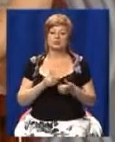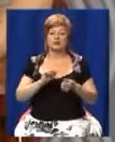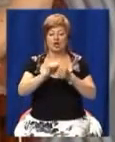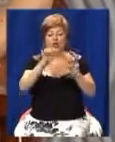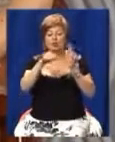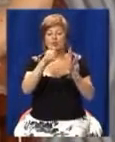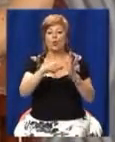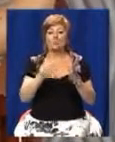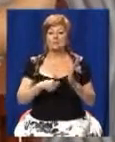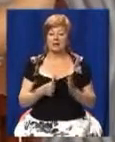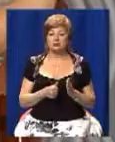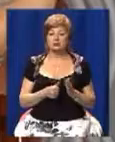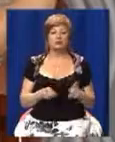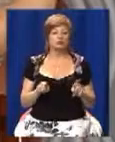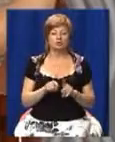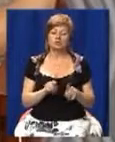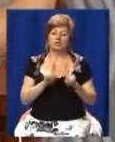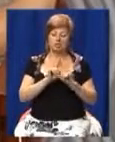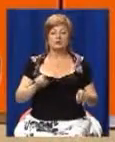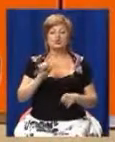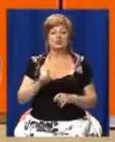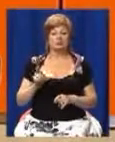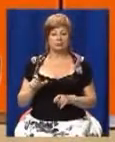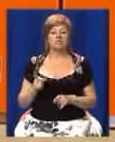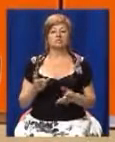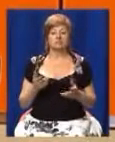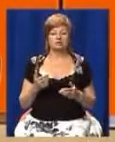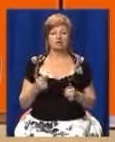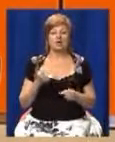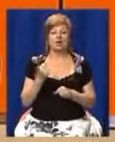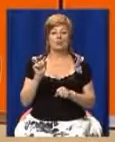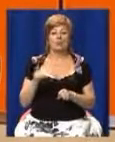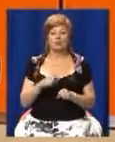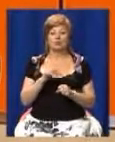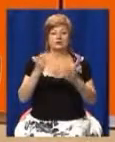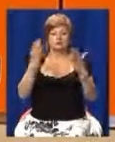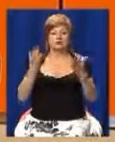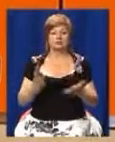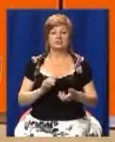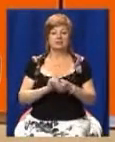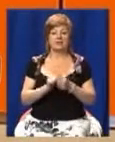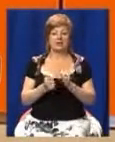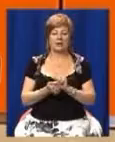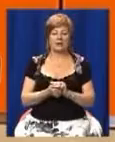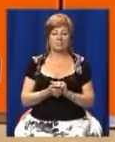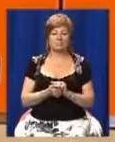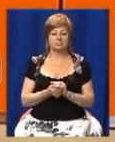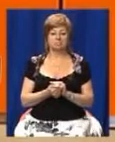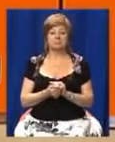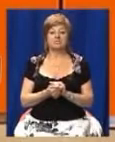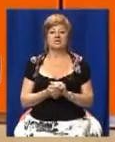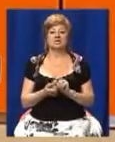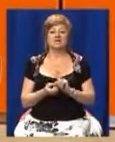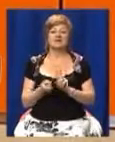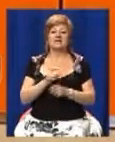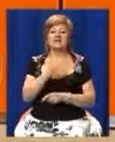От скульптори, вони ж теж незвичайні люди, так? Ну да, вони можуть от із тебе зробити камінь. Правильно, ну,